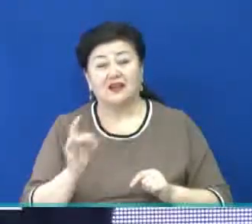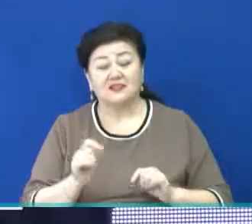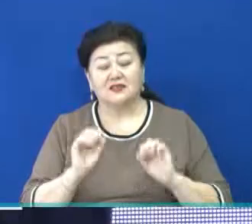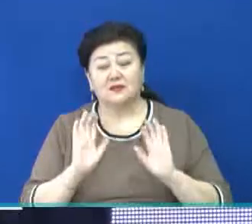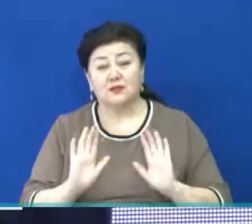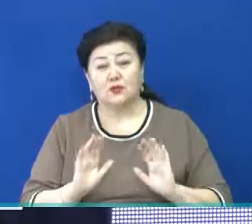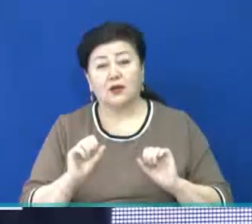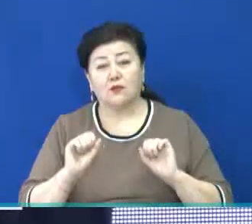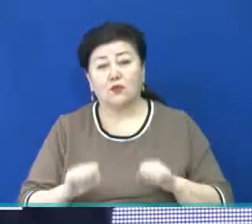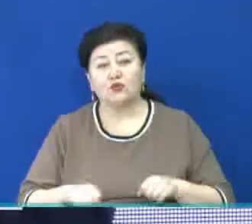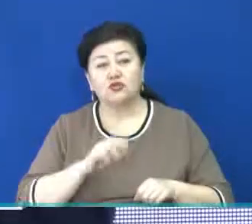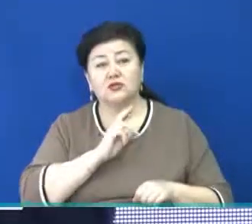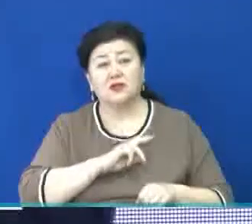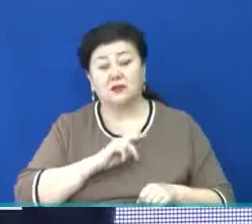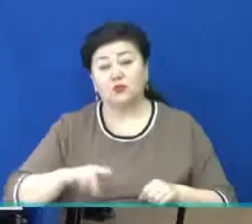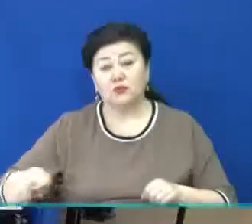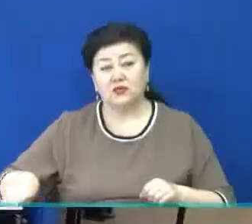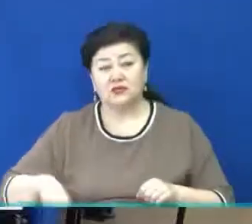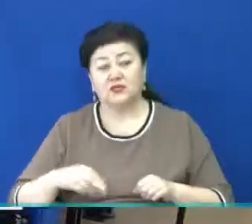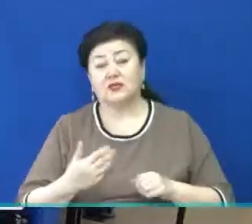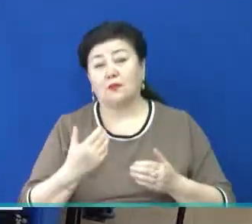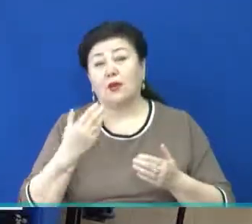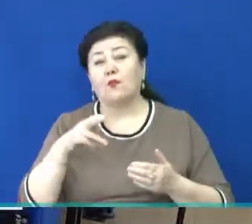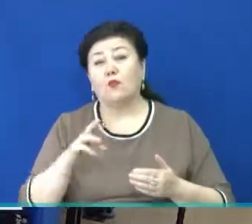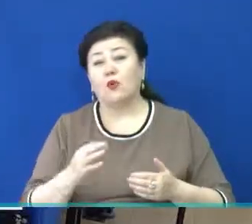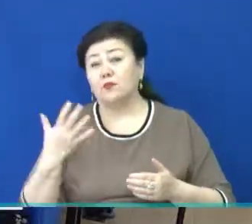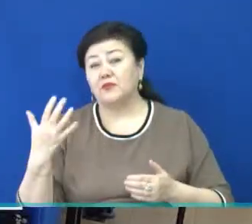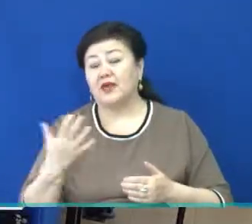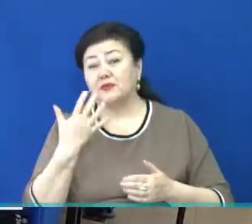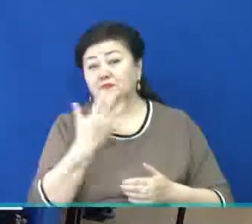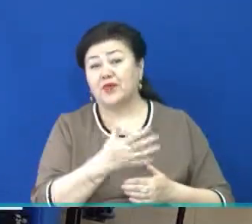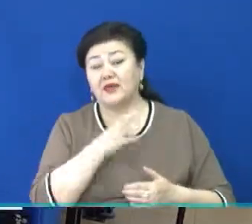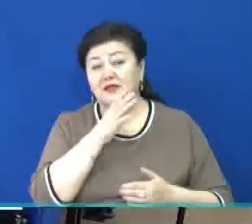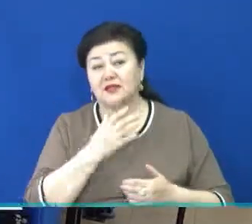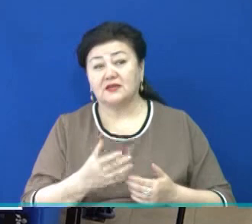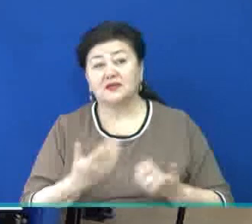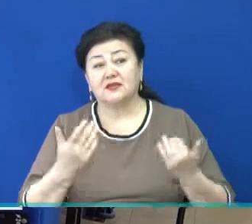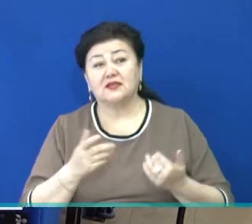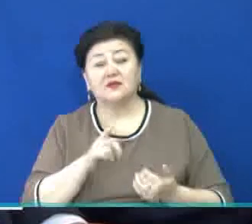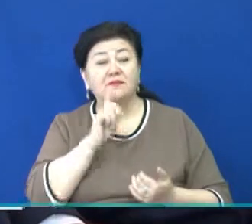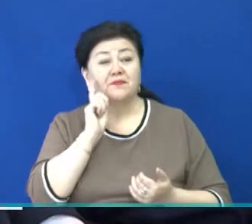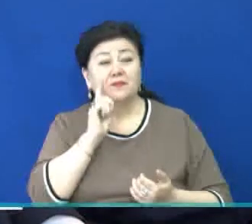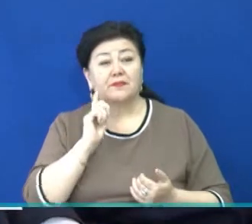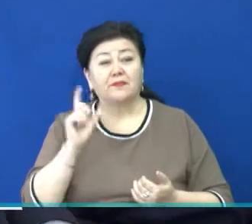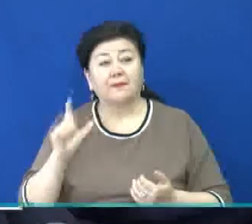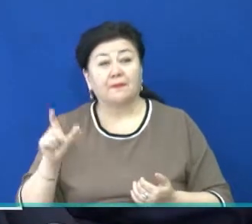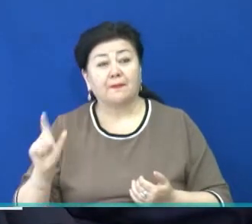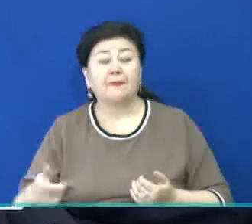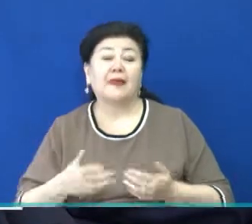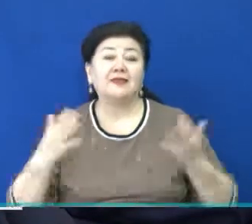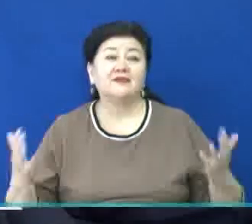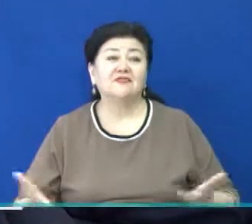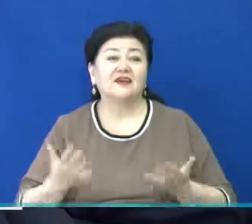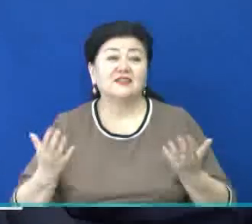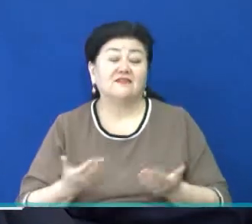енгізу керек шығар дегенде ұсыныстар келіп жатыр жерлерде. Ғани Бейсенбаевтың сөзінше, бұл жастардың басшылыққа келіп, жаңаша серпін